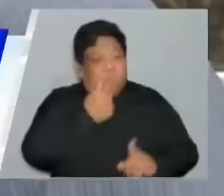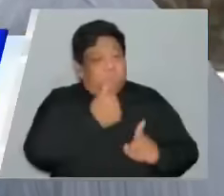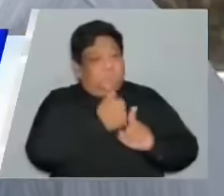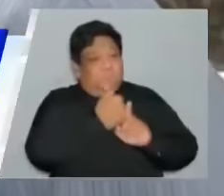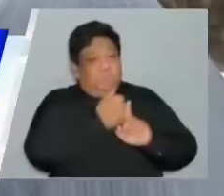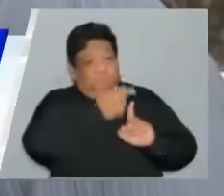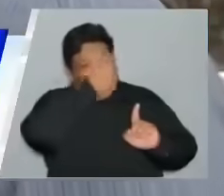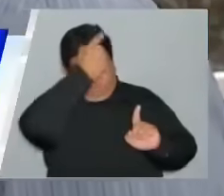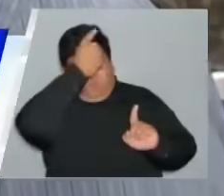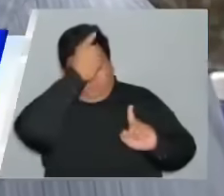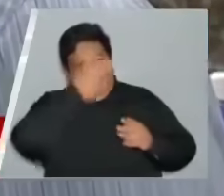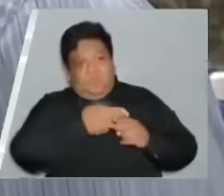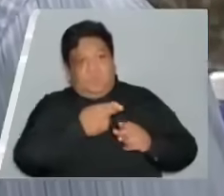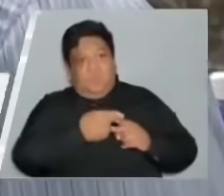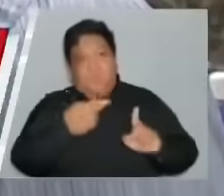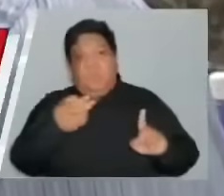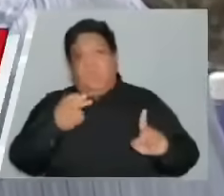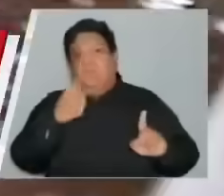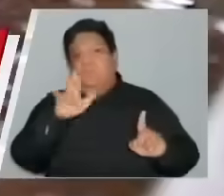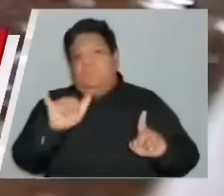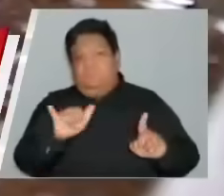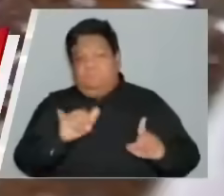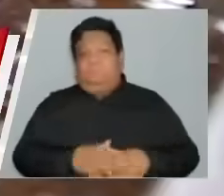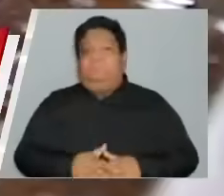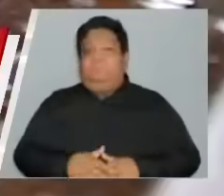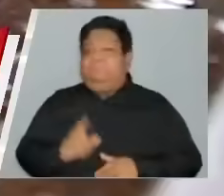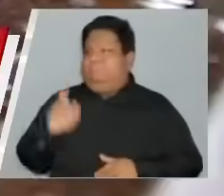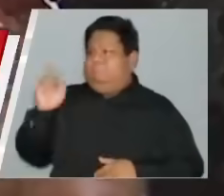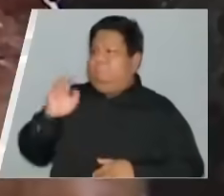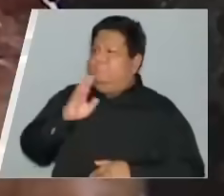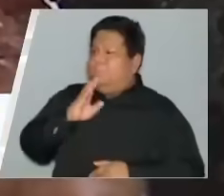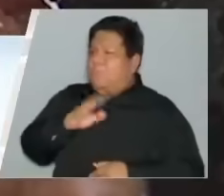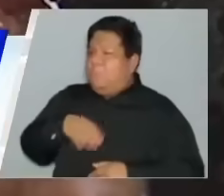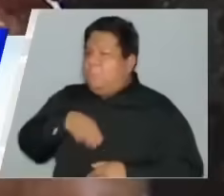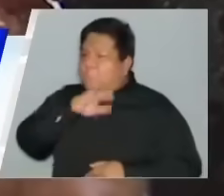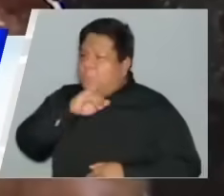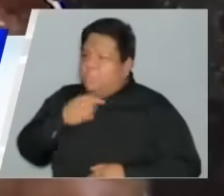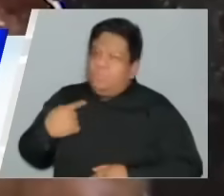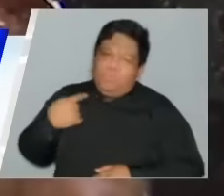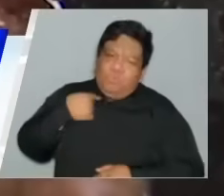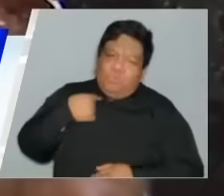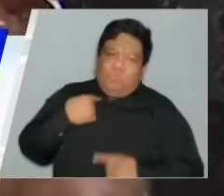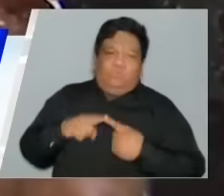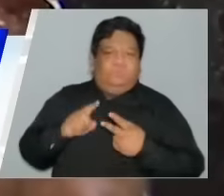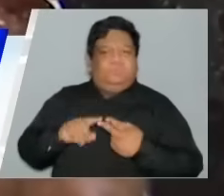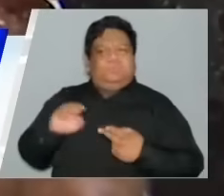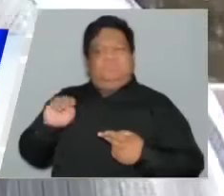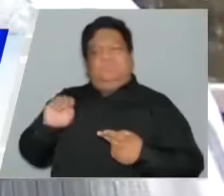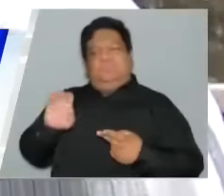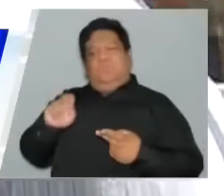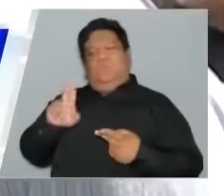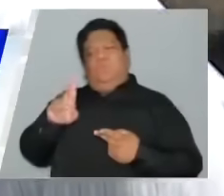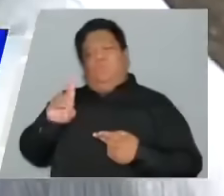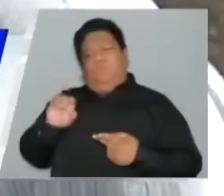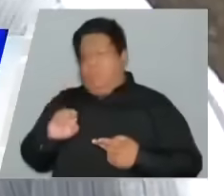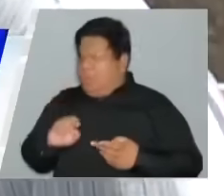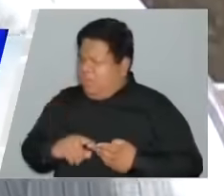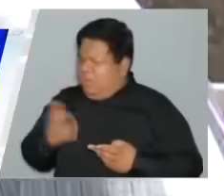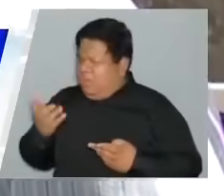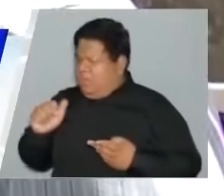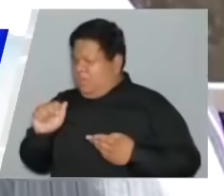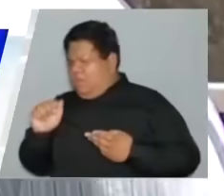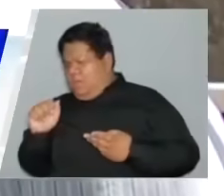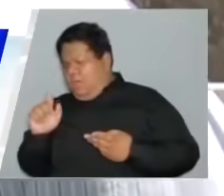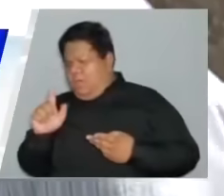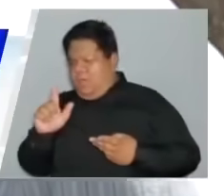So I tried the bloody pork, menudo, and abogo? Adobo. Adobo, yes.